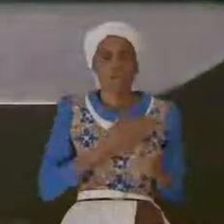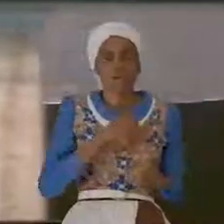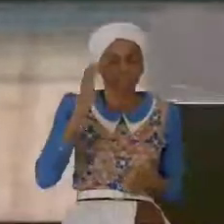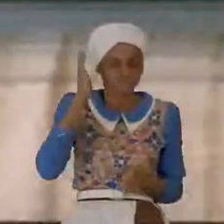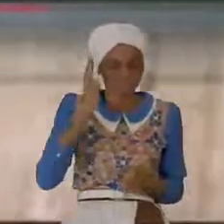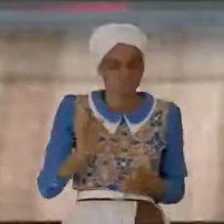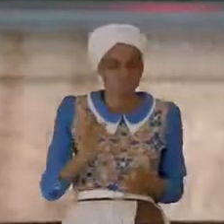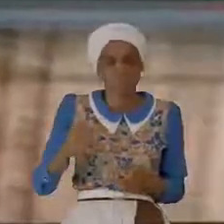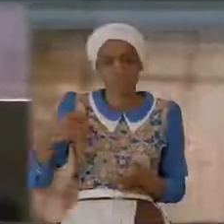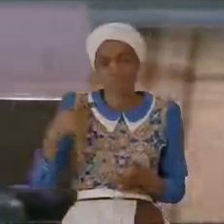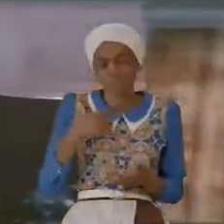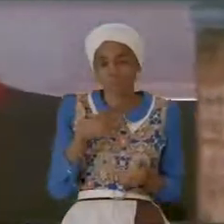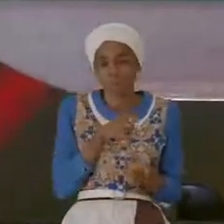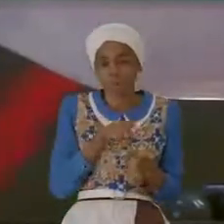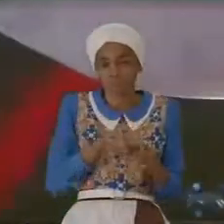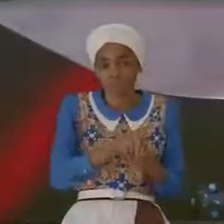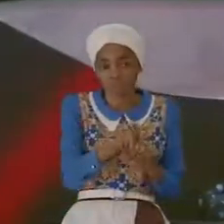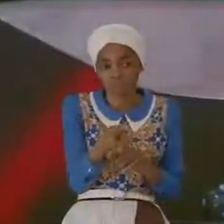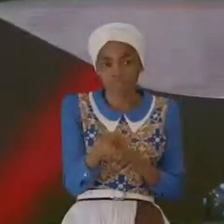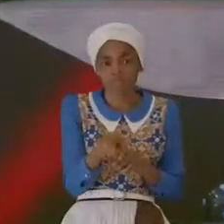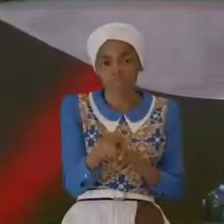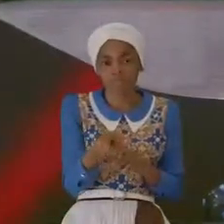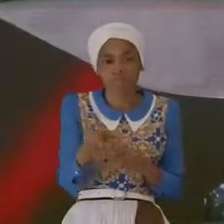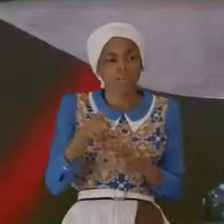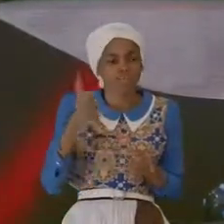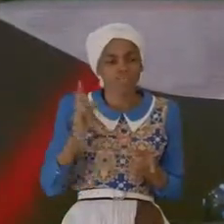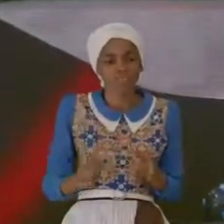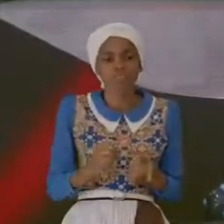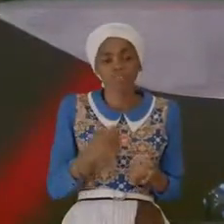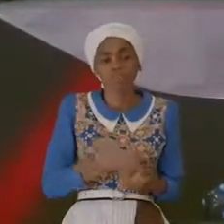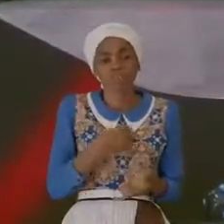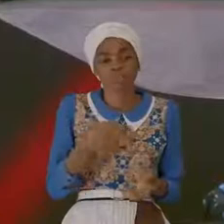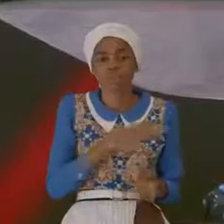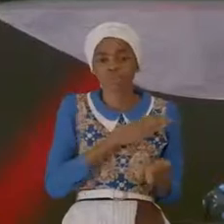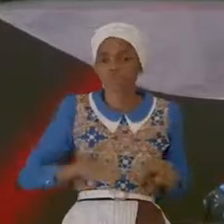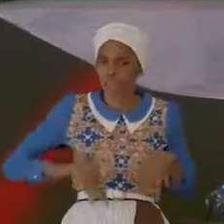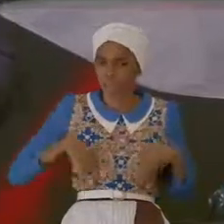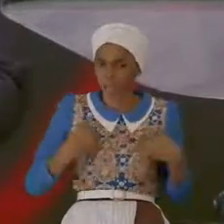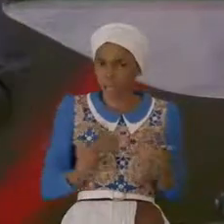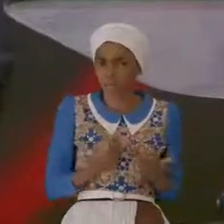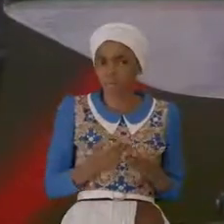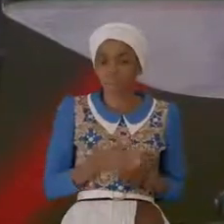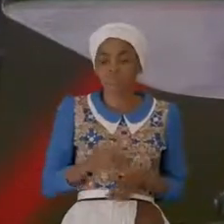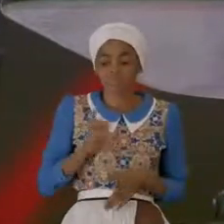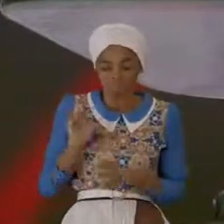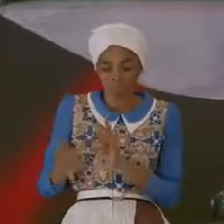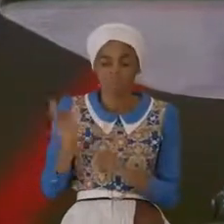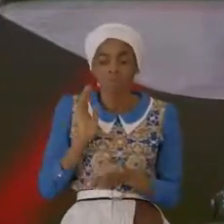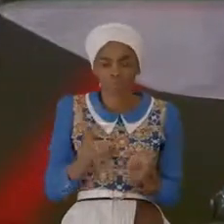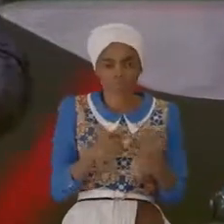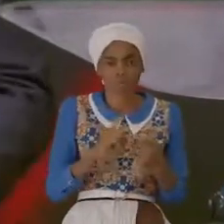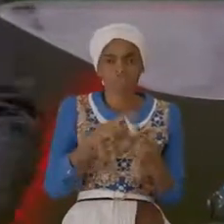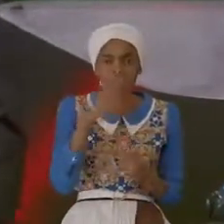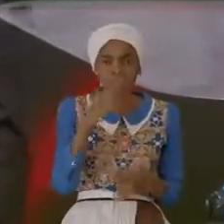Renverser, pervertir l'évangile de Christ. Comment font-ils cela? Ils viennent vous dire que